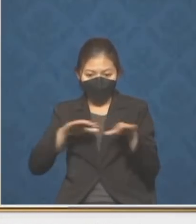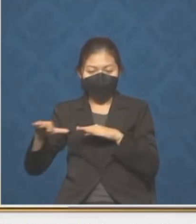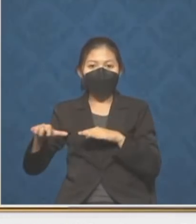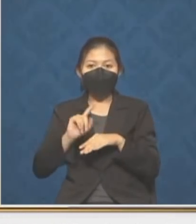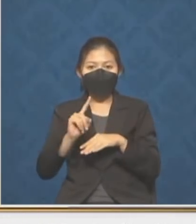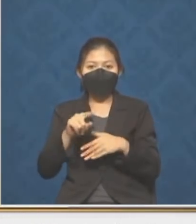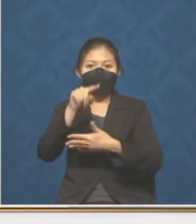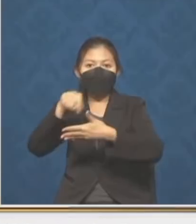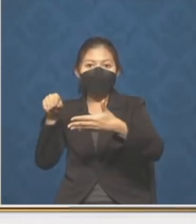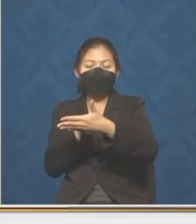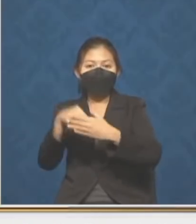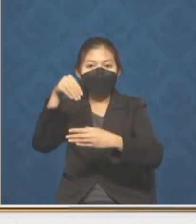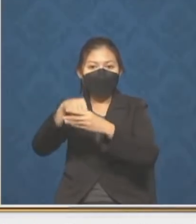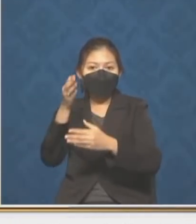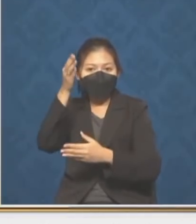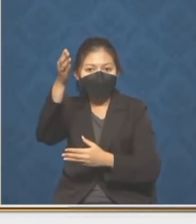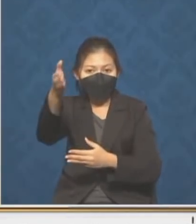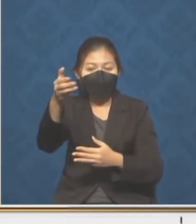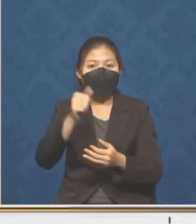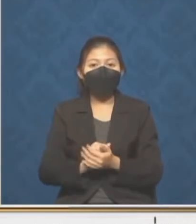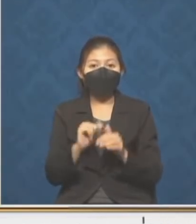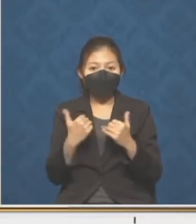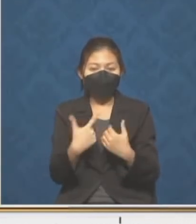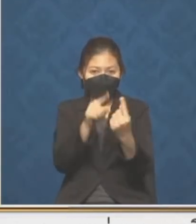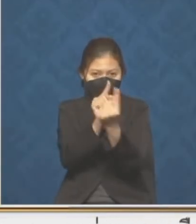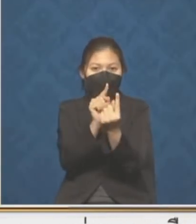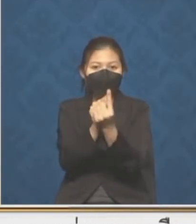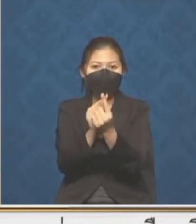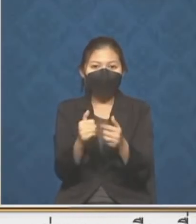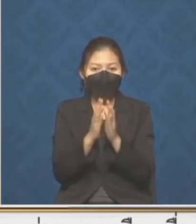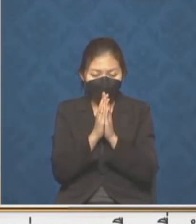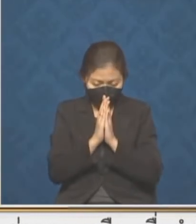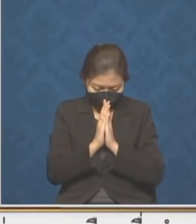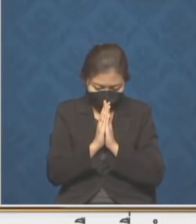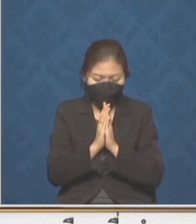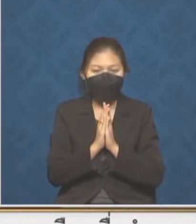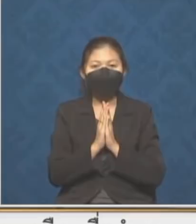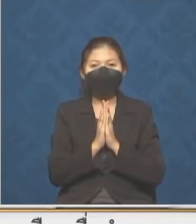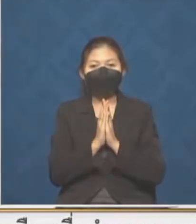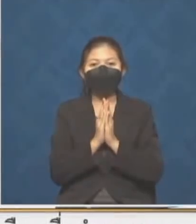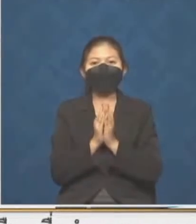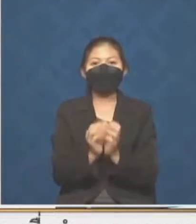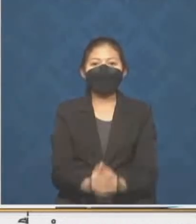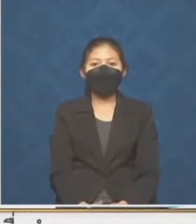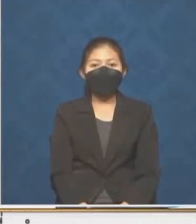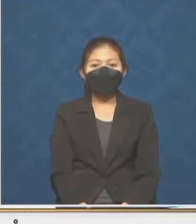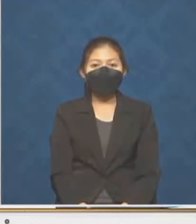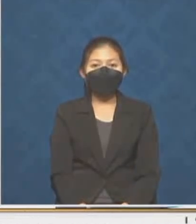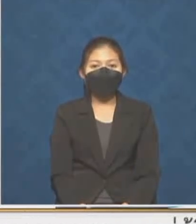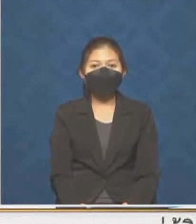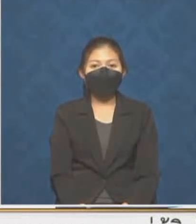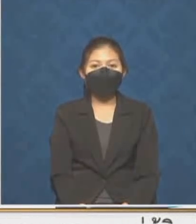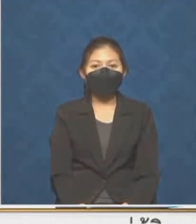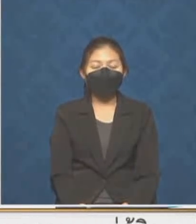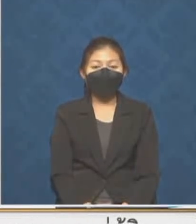การเลือกตั้งในสมัยต่อไปด้วยครับเราได้เจอกันแน่นอนกราบขอบพระคุณครับ ติดต่อผมทางเฟซบุ ๊ก